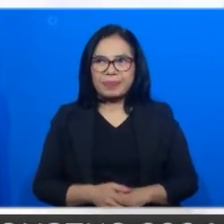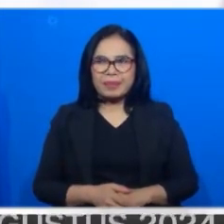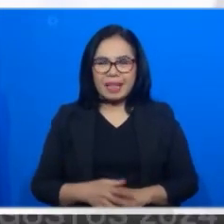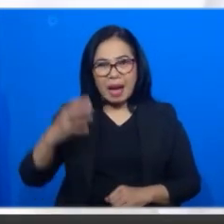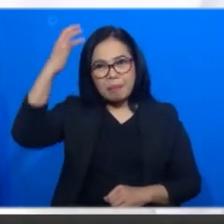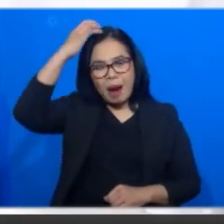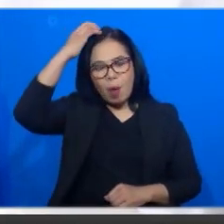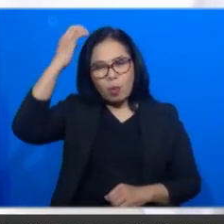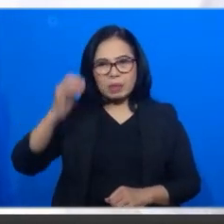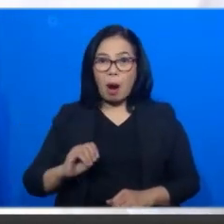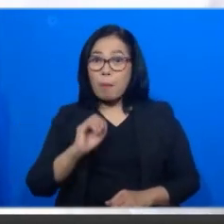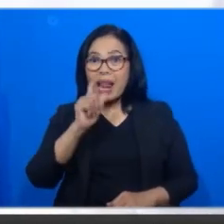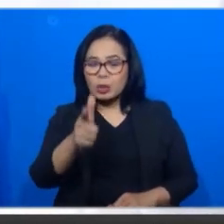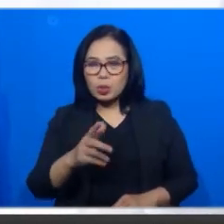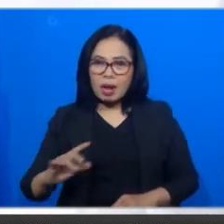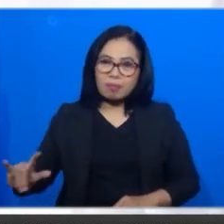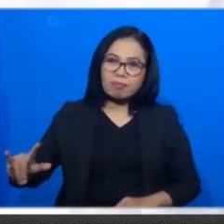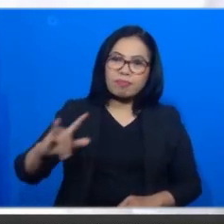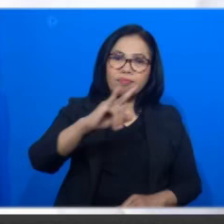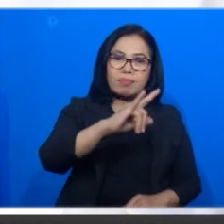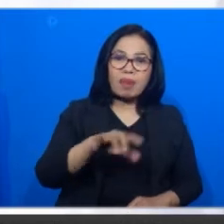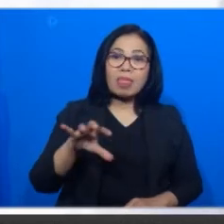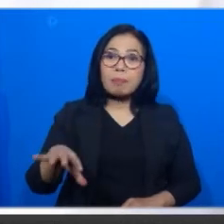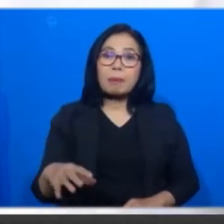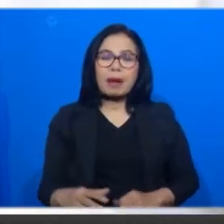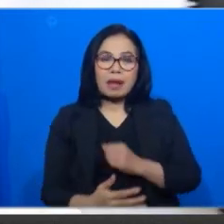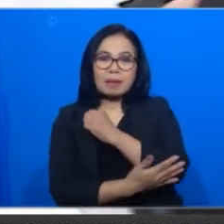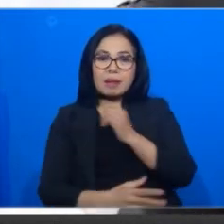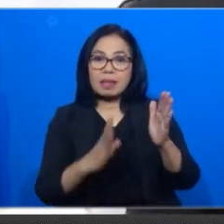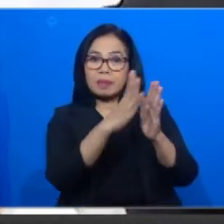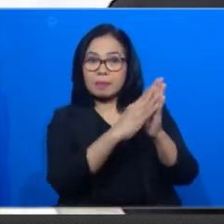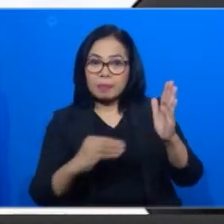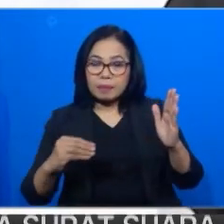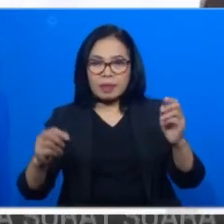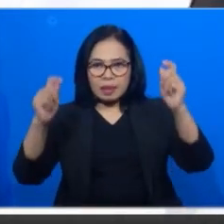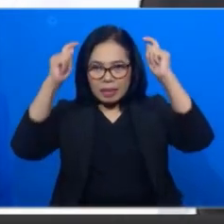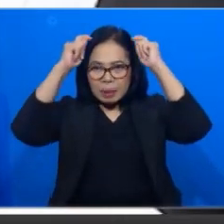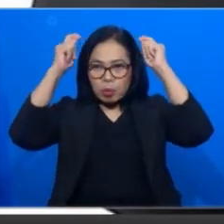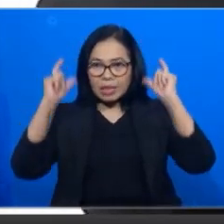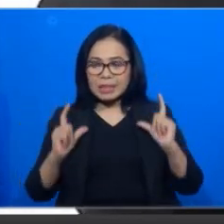apostoliknya ke Papua Nugini lalu ke Timor Leste dan